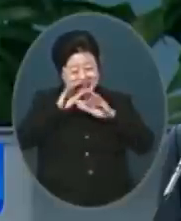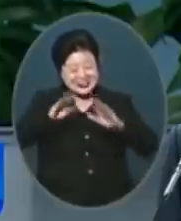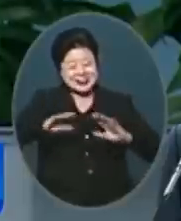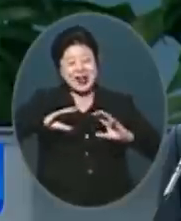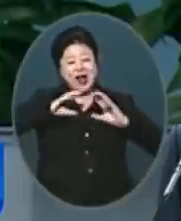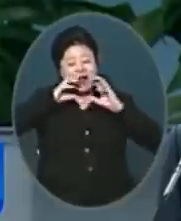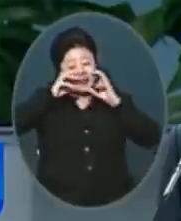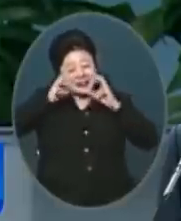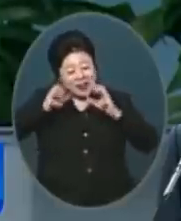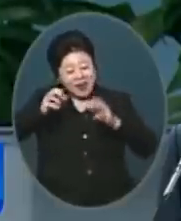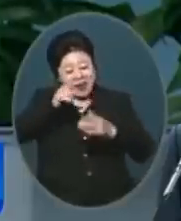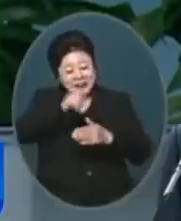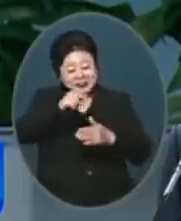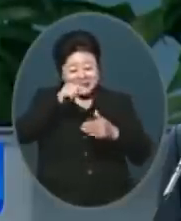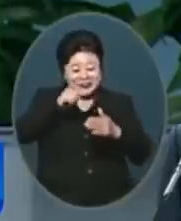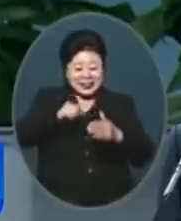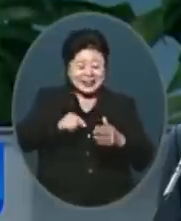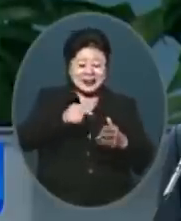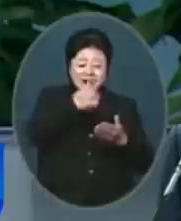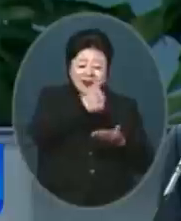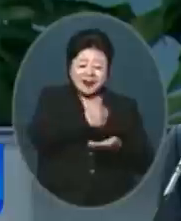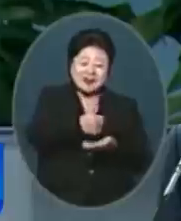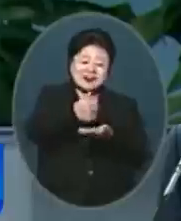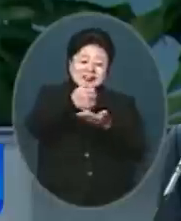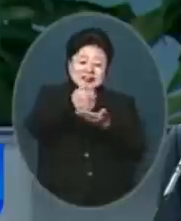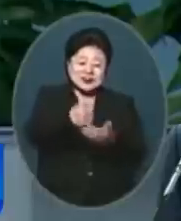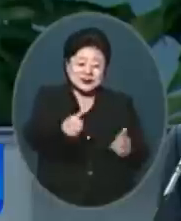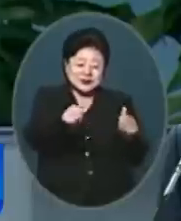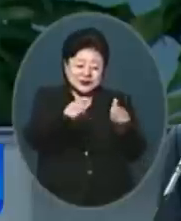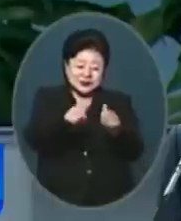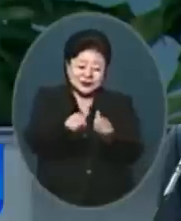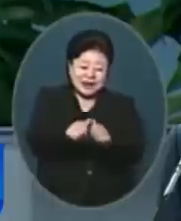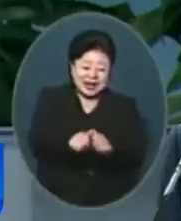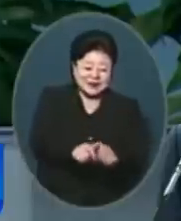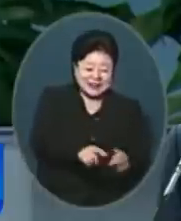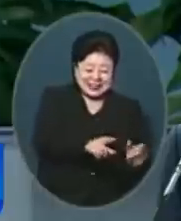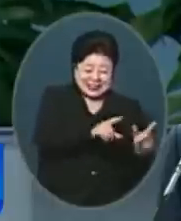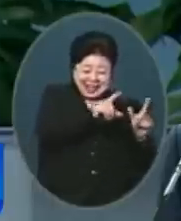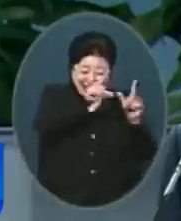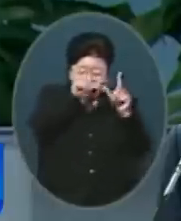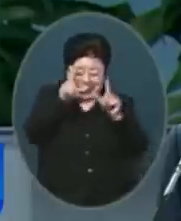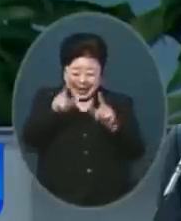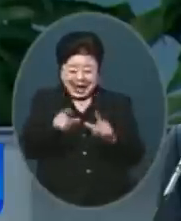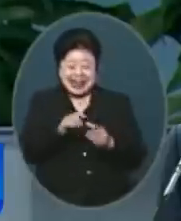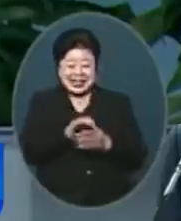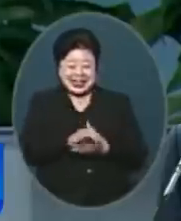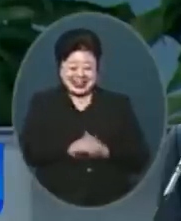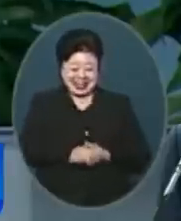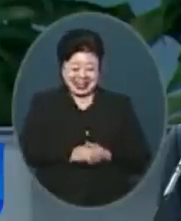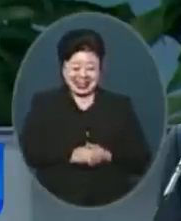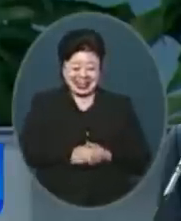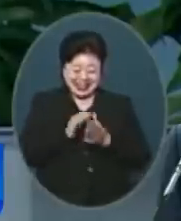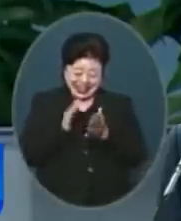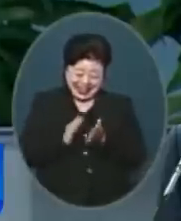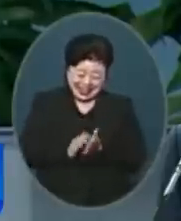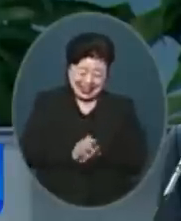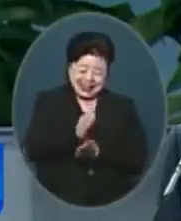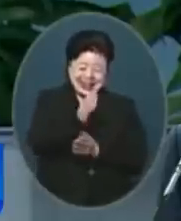영원히 즐거운 천국에서 주 함께